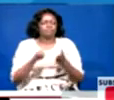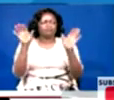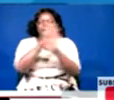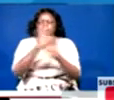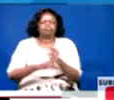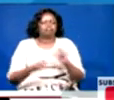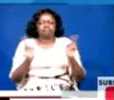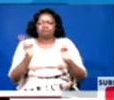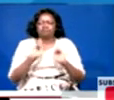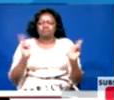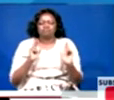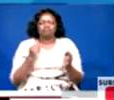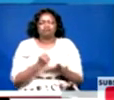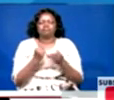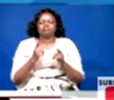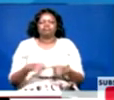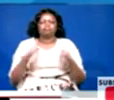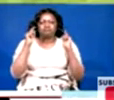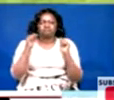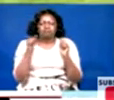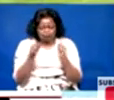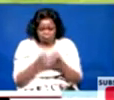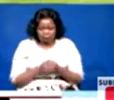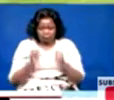shwari ili kufanikisha hafla hiyo.